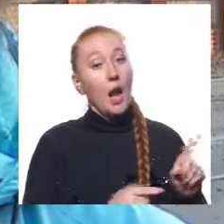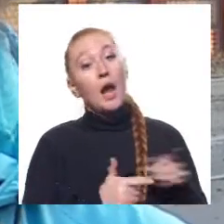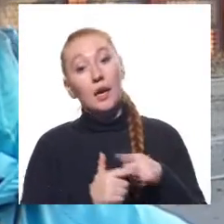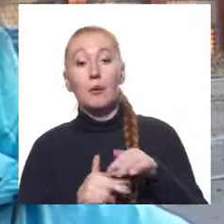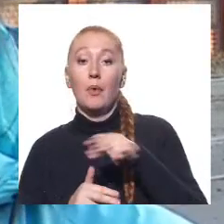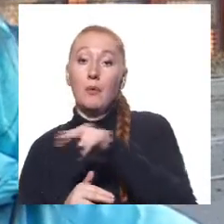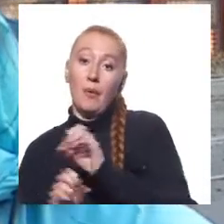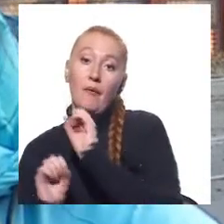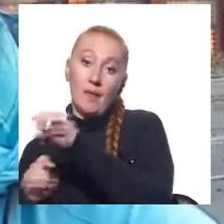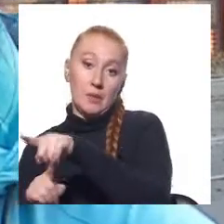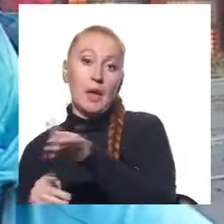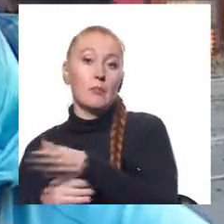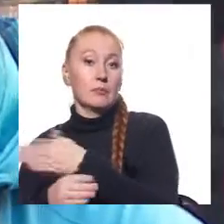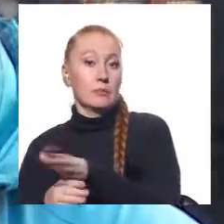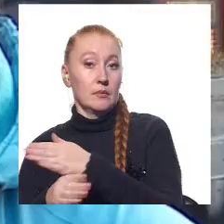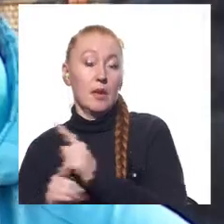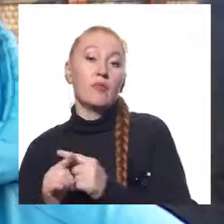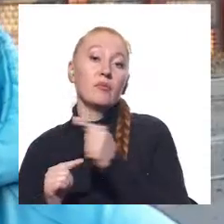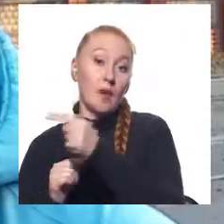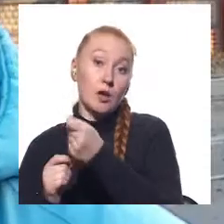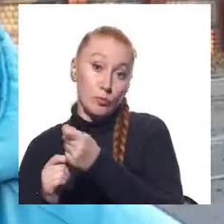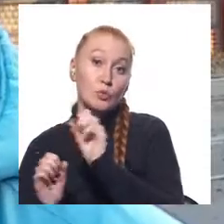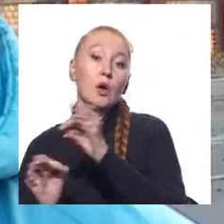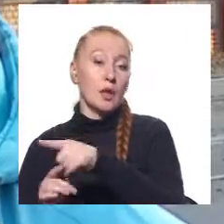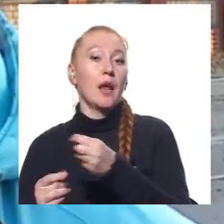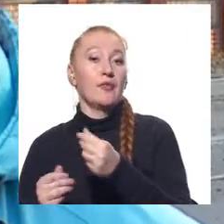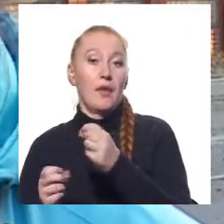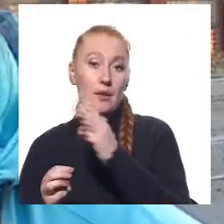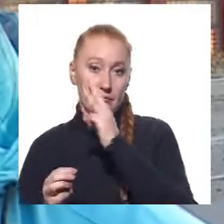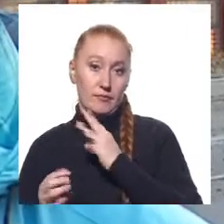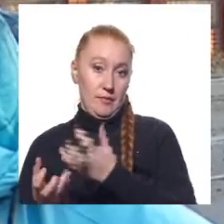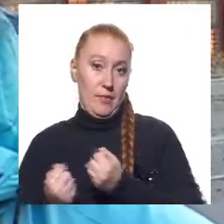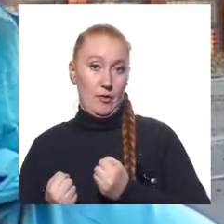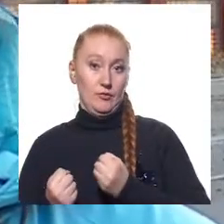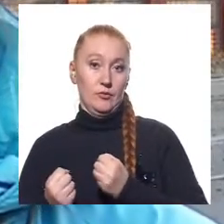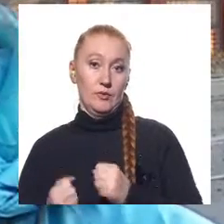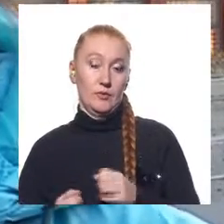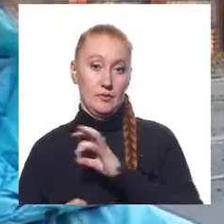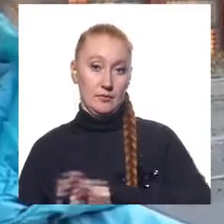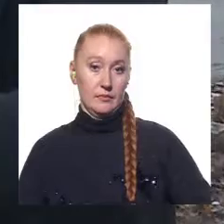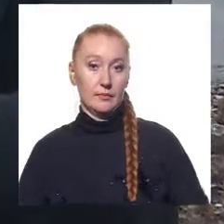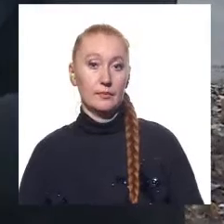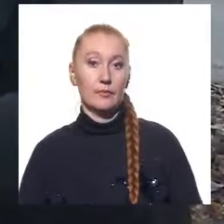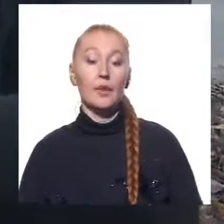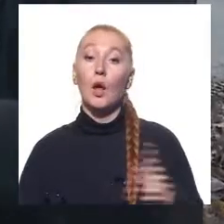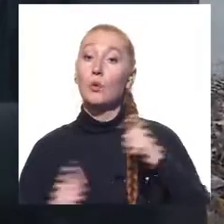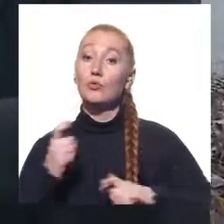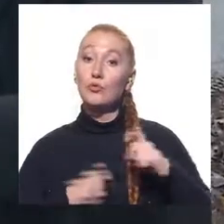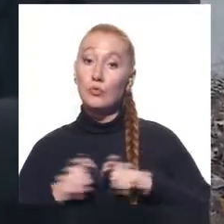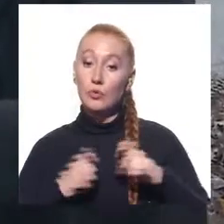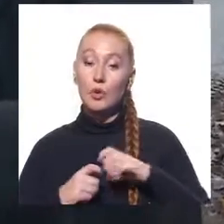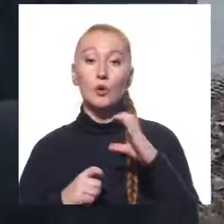кроків для того, щоб викинути сміття трошки далі і на цьому ще й якусь там копійчину заробити. Студенти